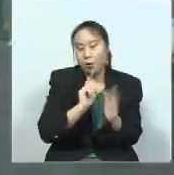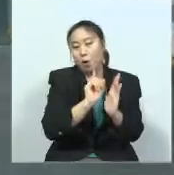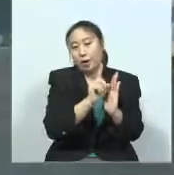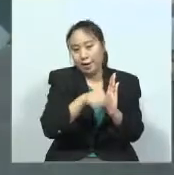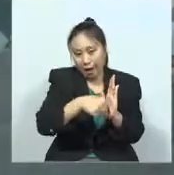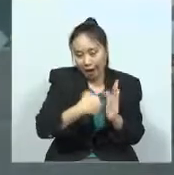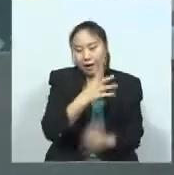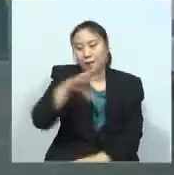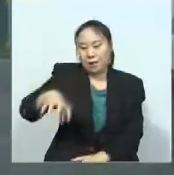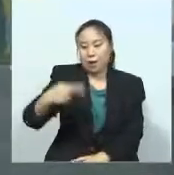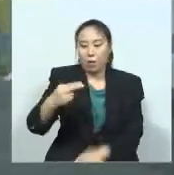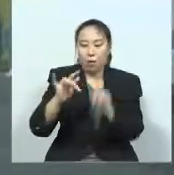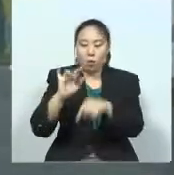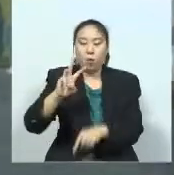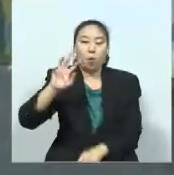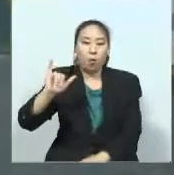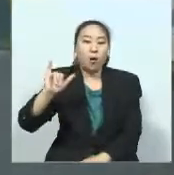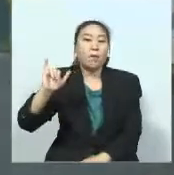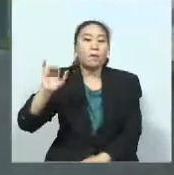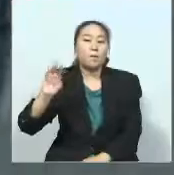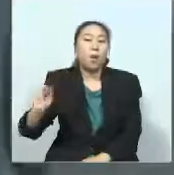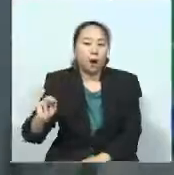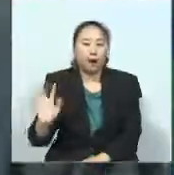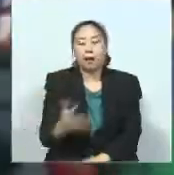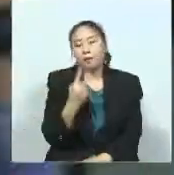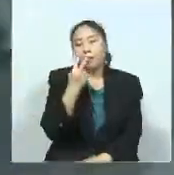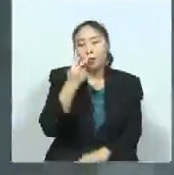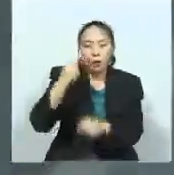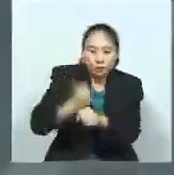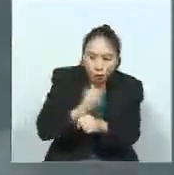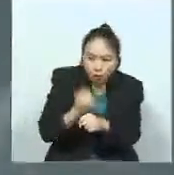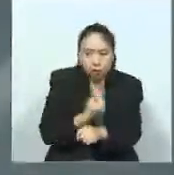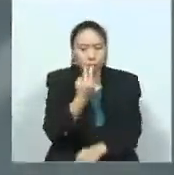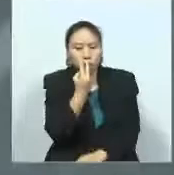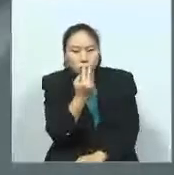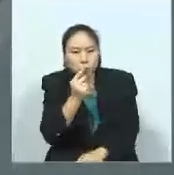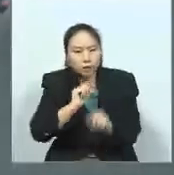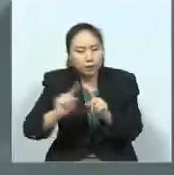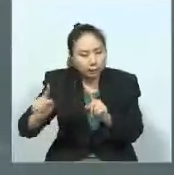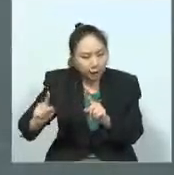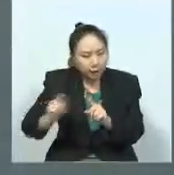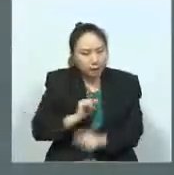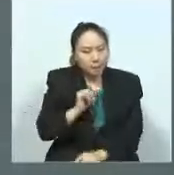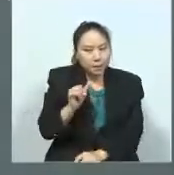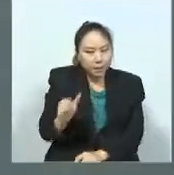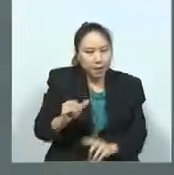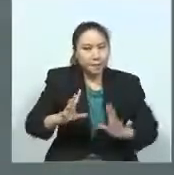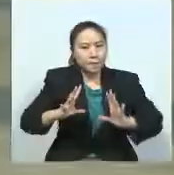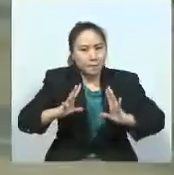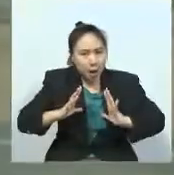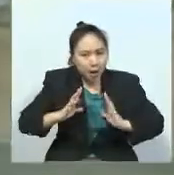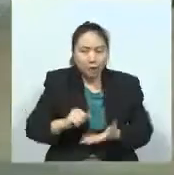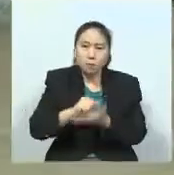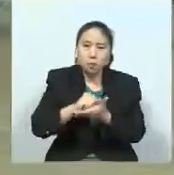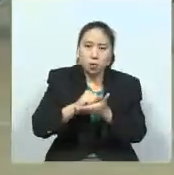ารณะห้วยม่วงค่ะวันนี้ก็เป็นการซักซ้อมเพื่อดูความพร้อมด้านต่างๆไม่ว่าจะเป็นจุดแวะพักจุด